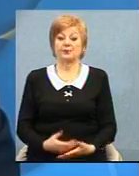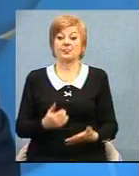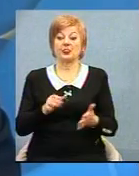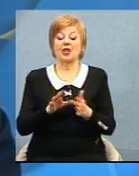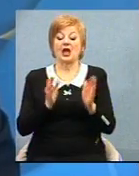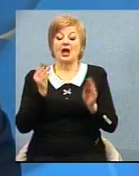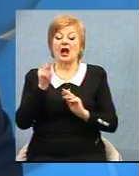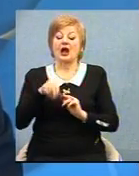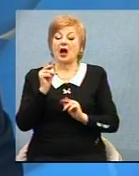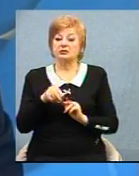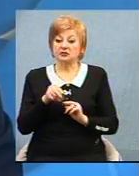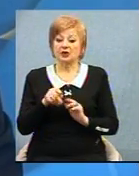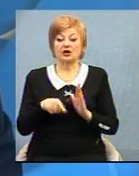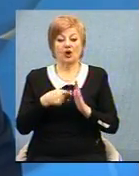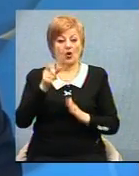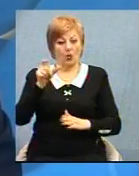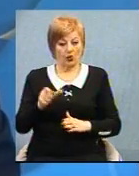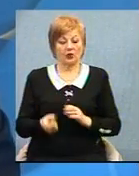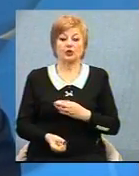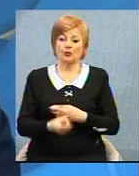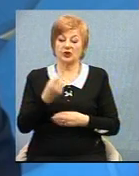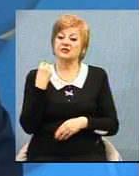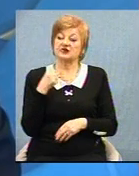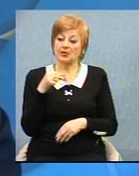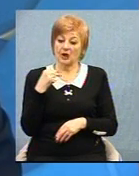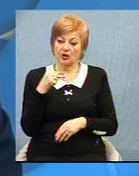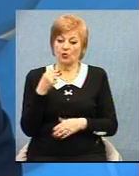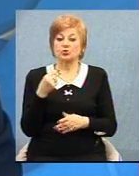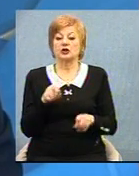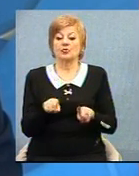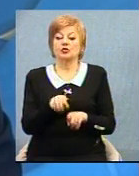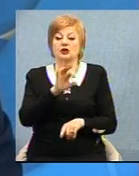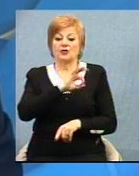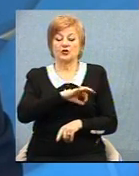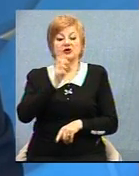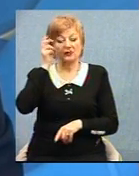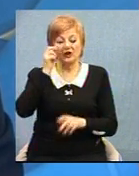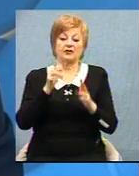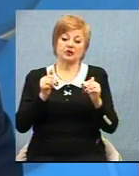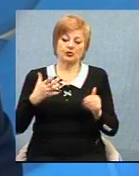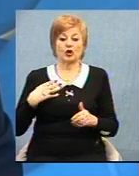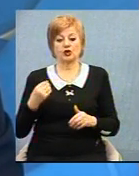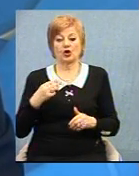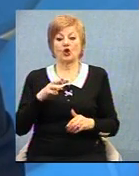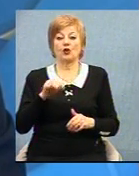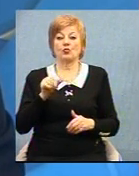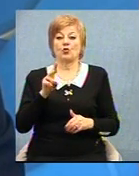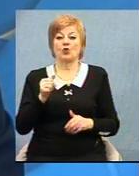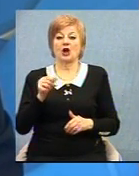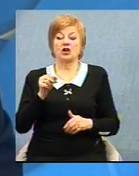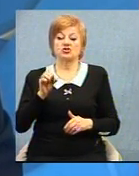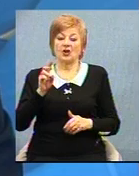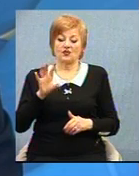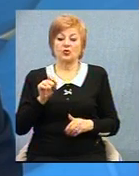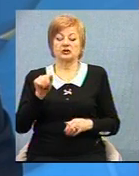Електронна карта містянина невдовзі з'явиться і у Запоріжжі. Подібними користуються в Києві, Дніпрі, Львові та Мукачеві. За її